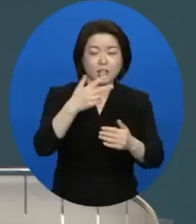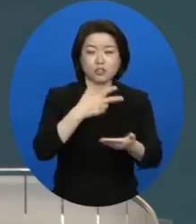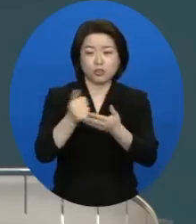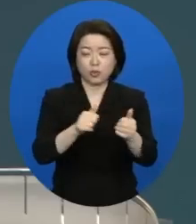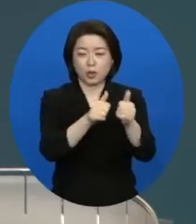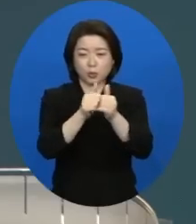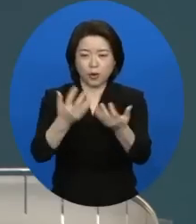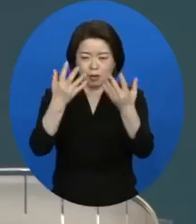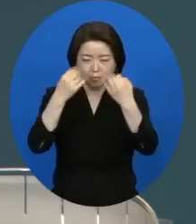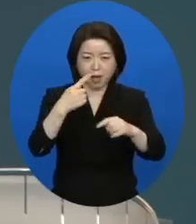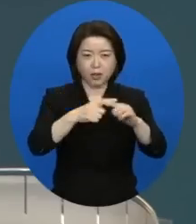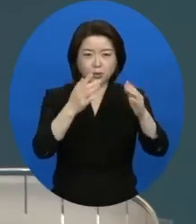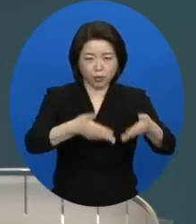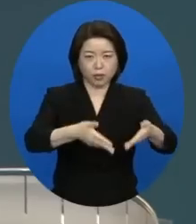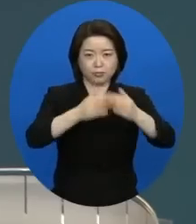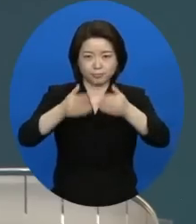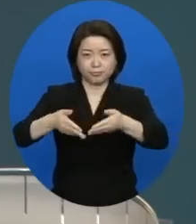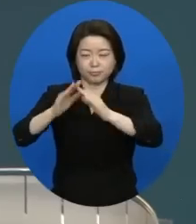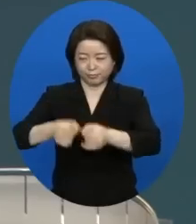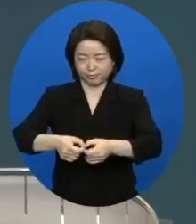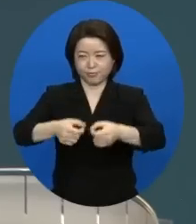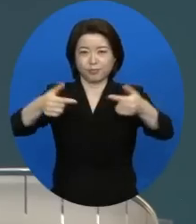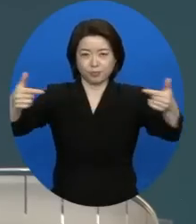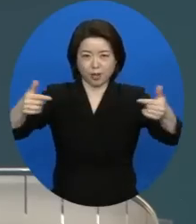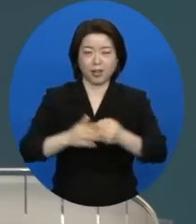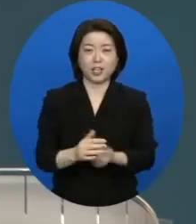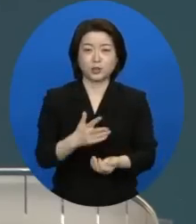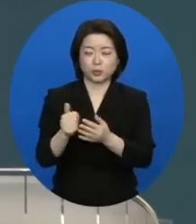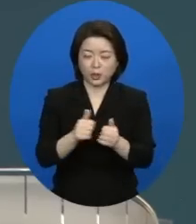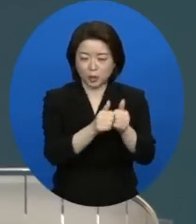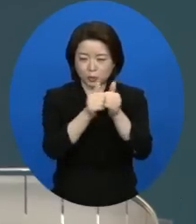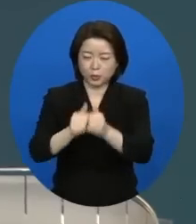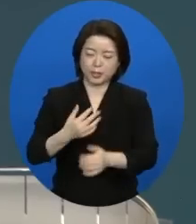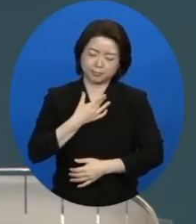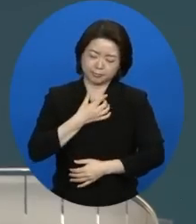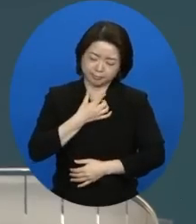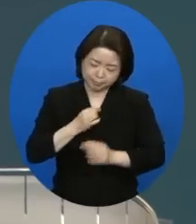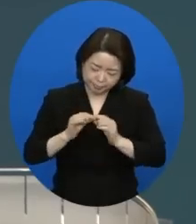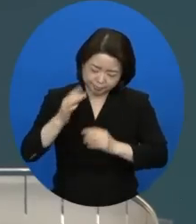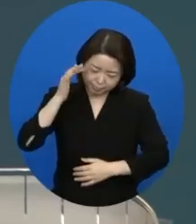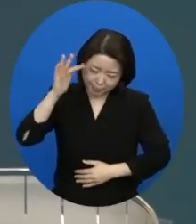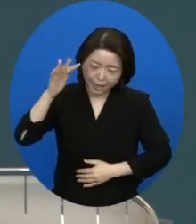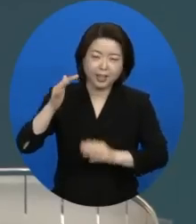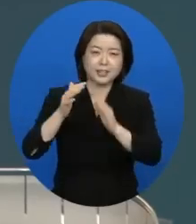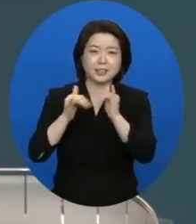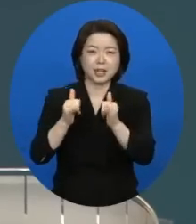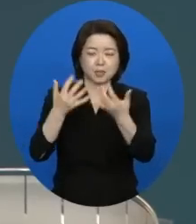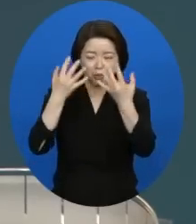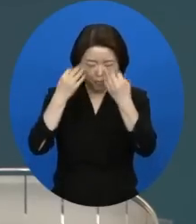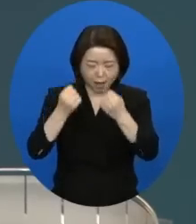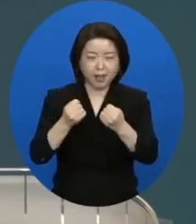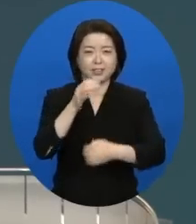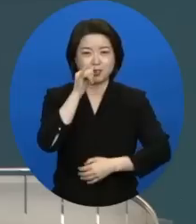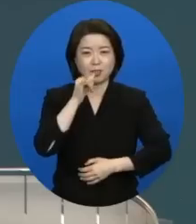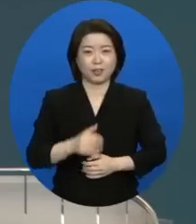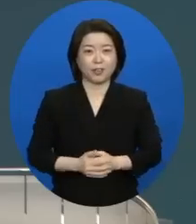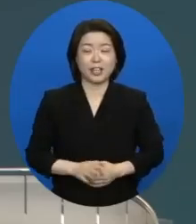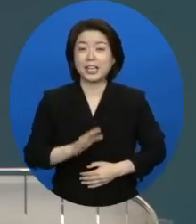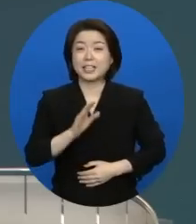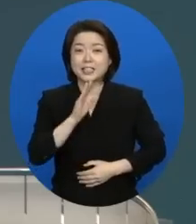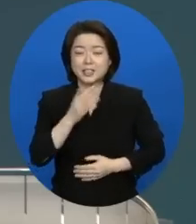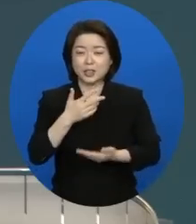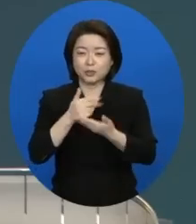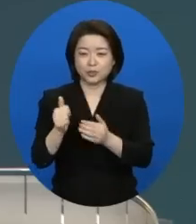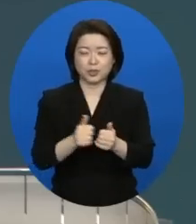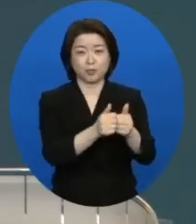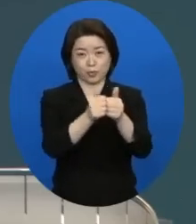교회들이 생겼고 또 주님과 동행하려는 갈망하는 성도들이 굉장히 많다는 사실 그리고 실제로 주님과